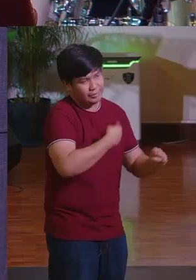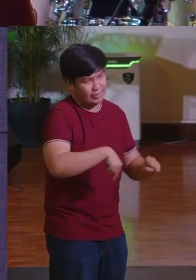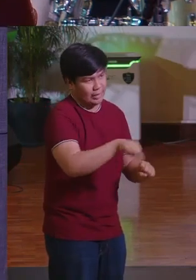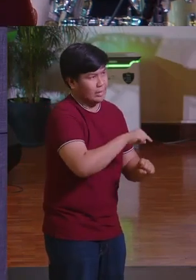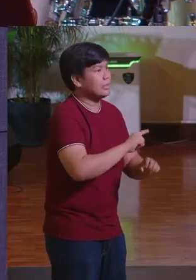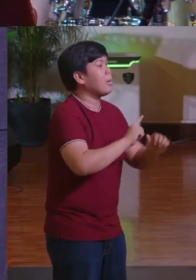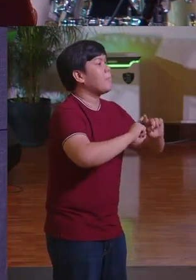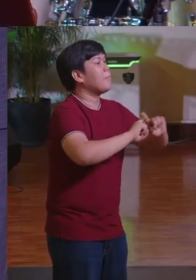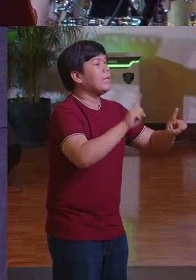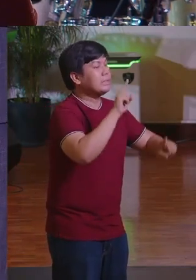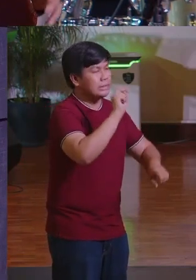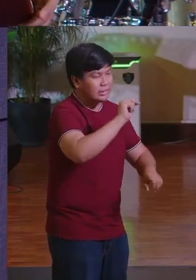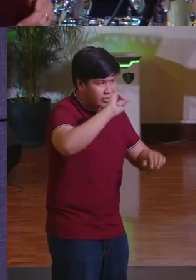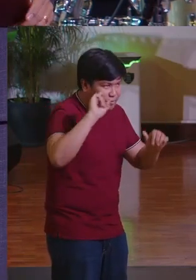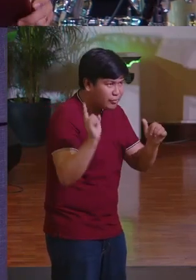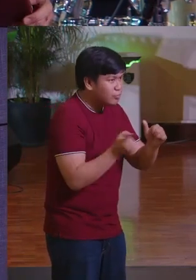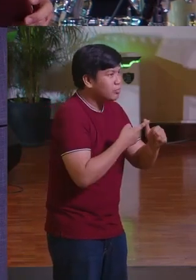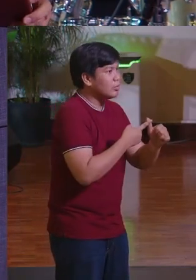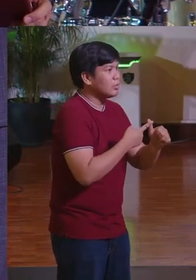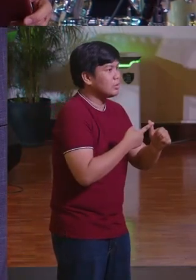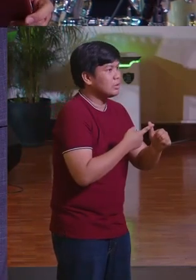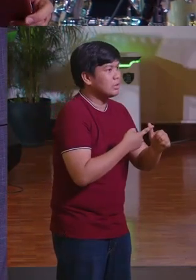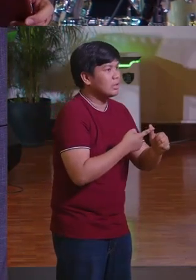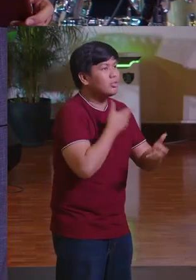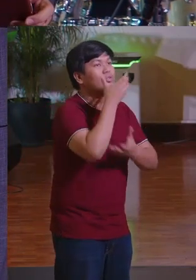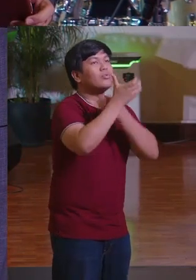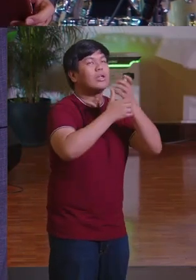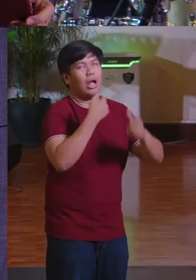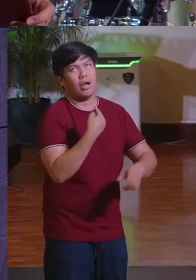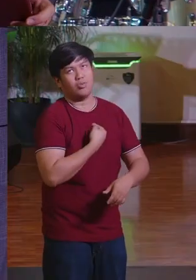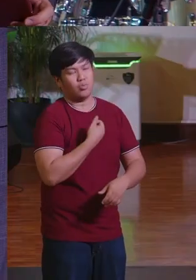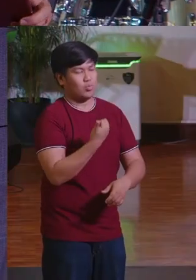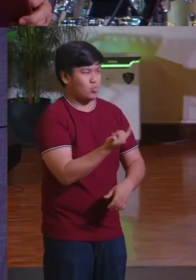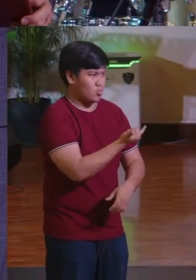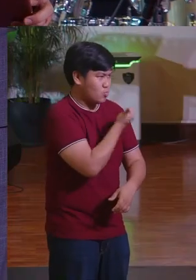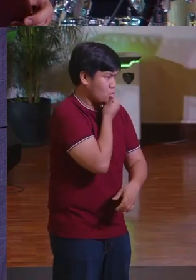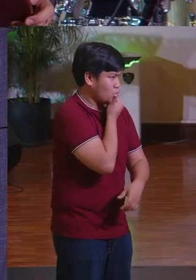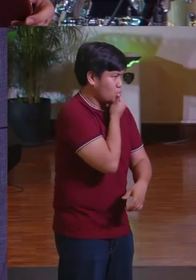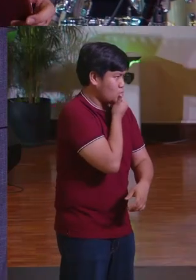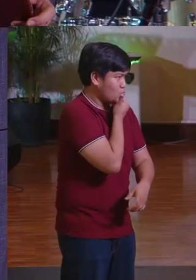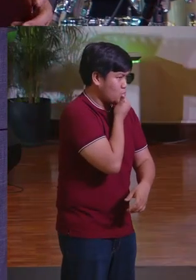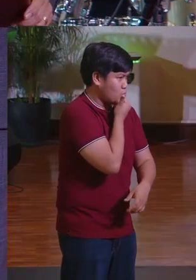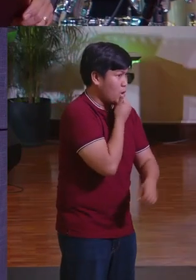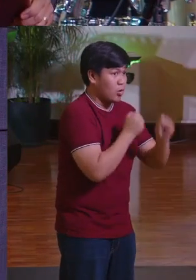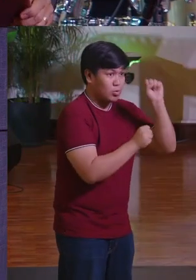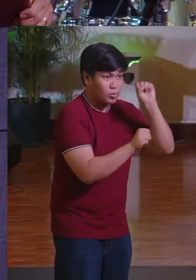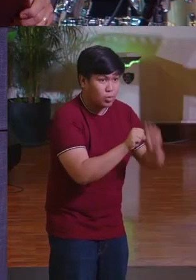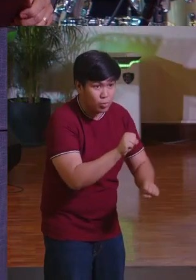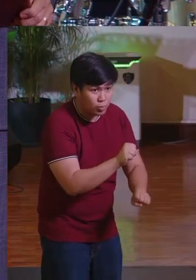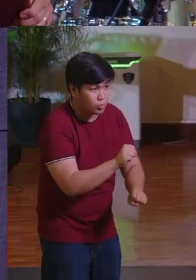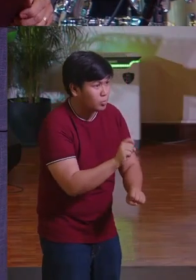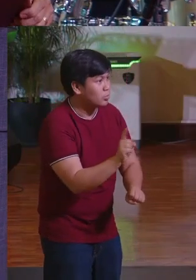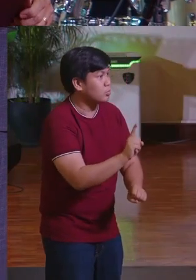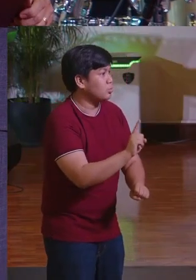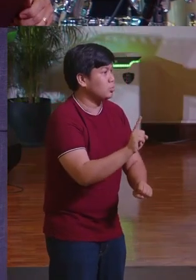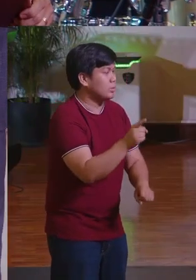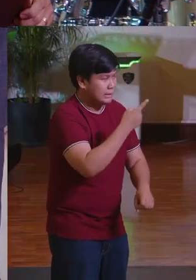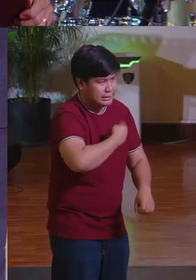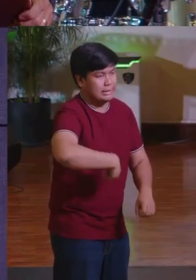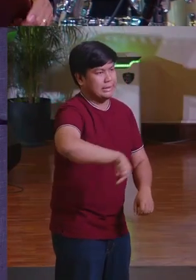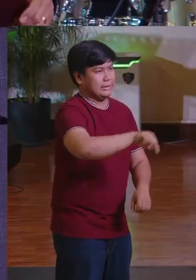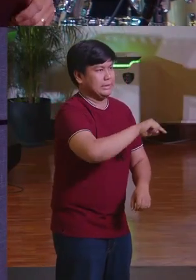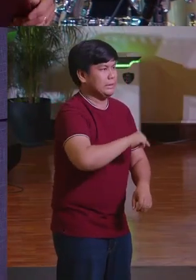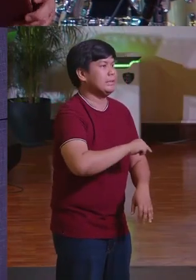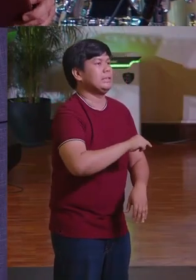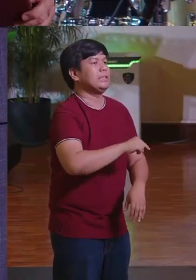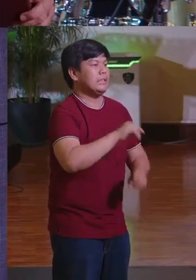o pag-amin na tayo po ay mali. So that, para po, tayo ay mailagay ng